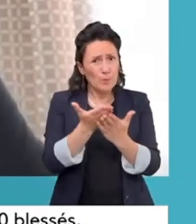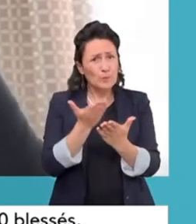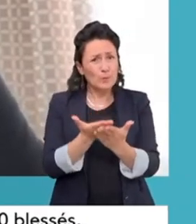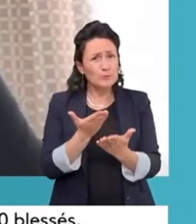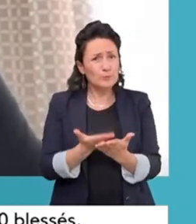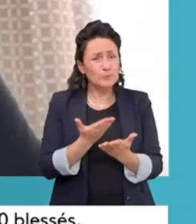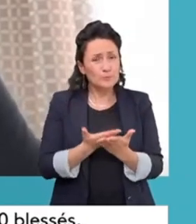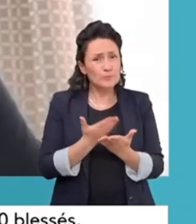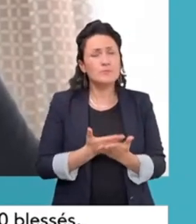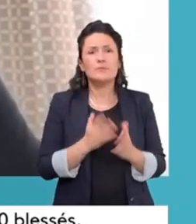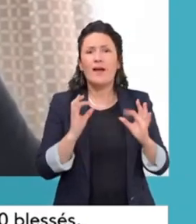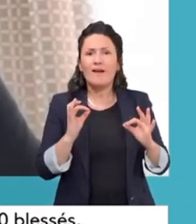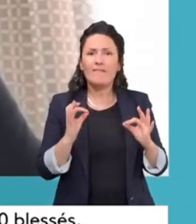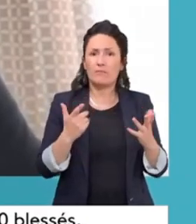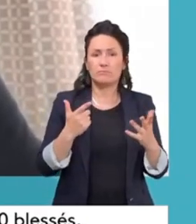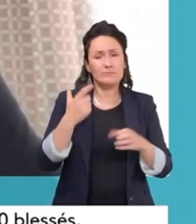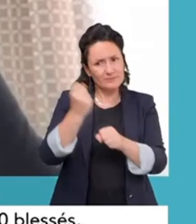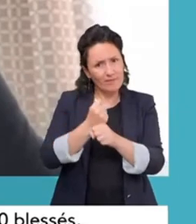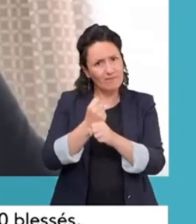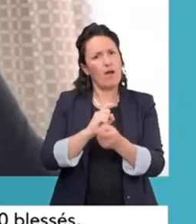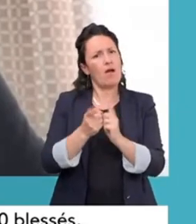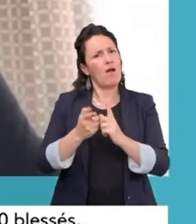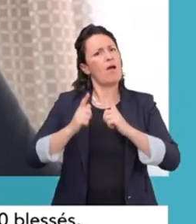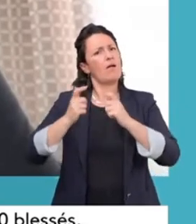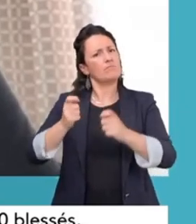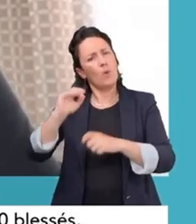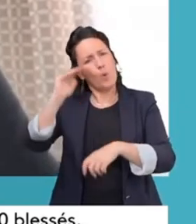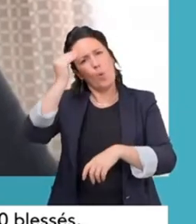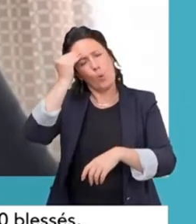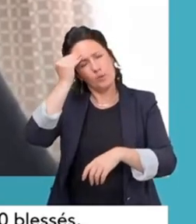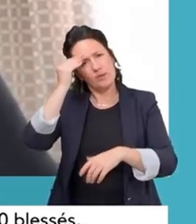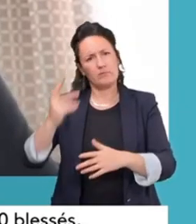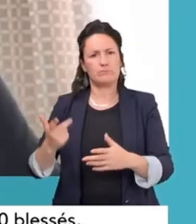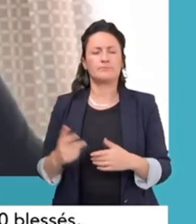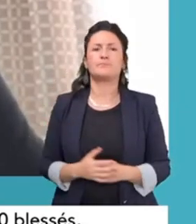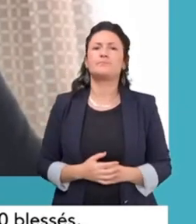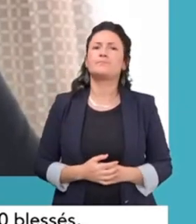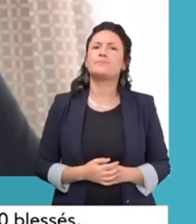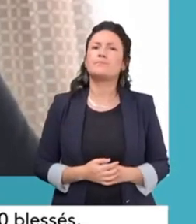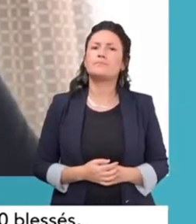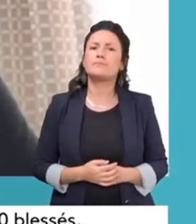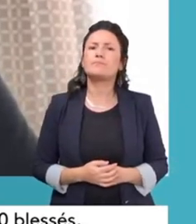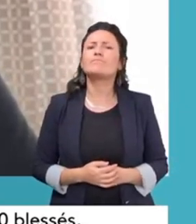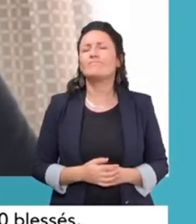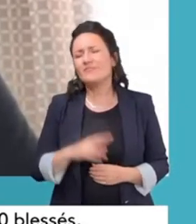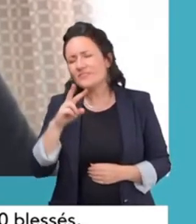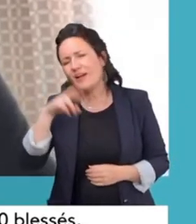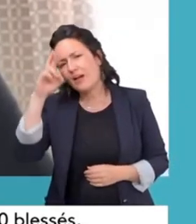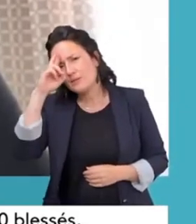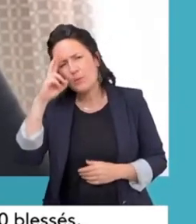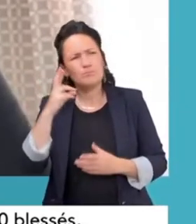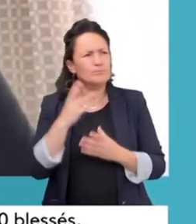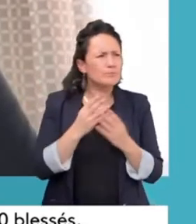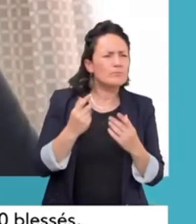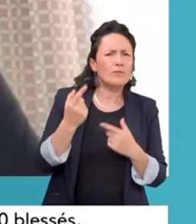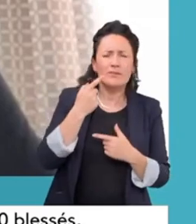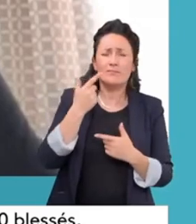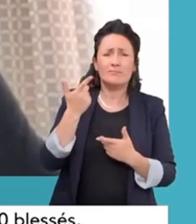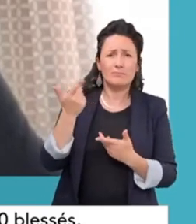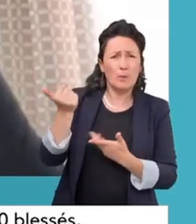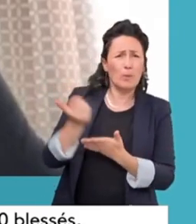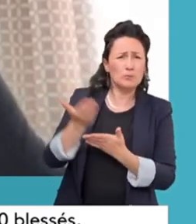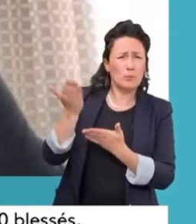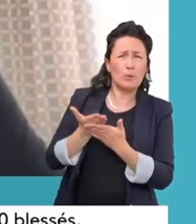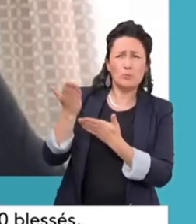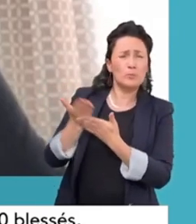autour de la régularisation par le travail. Alors vous avez raison, on a beaucoup entendu d'autres types de propositions, mais revenons-en au